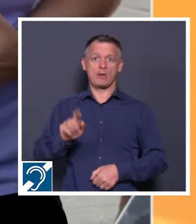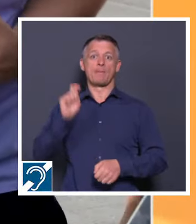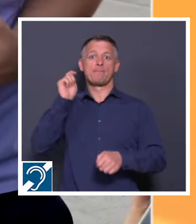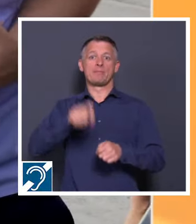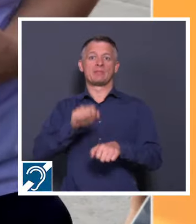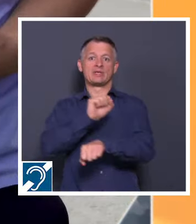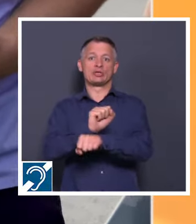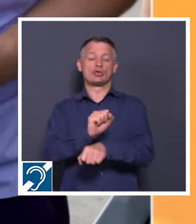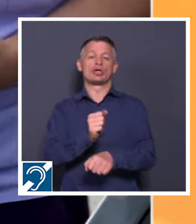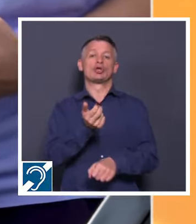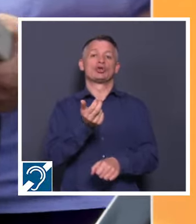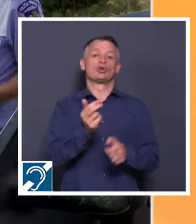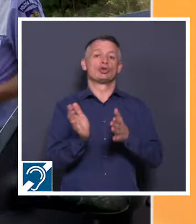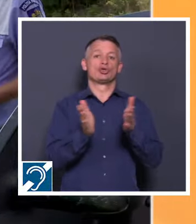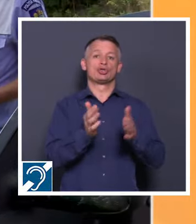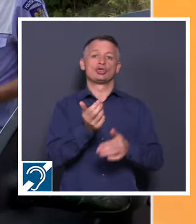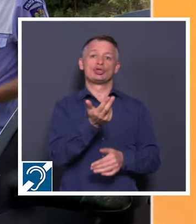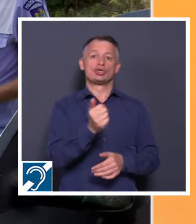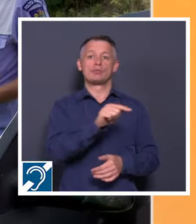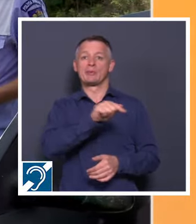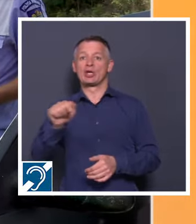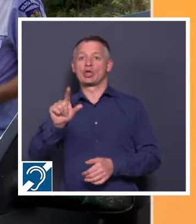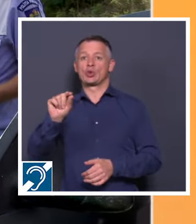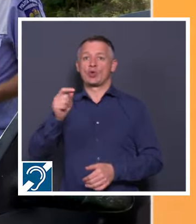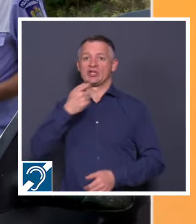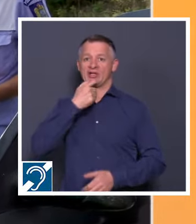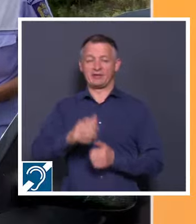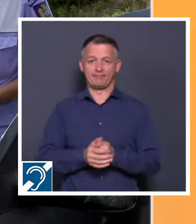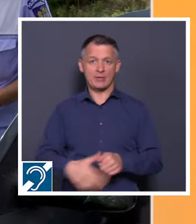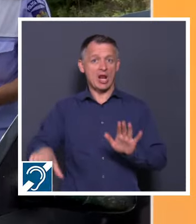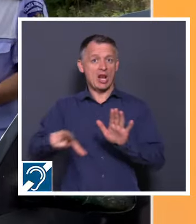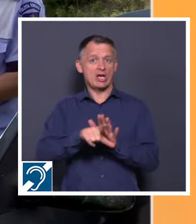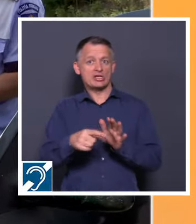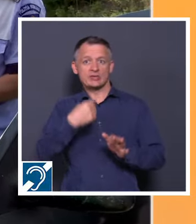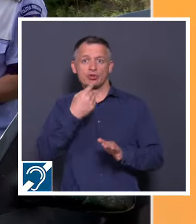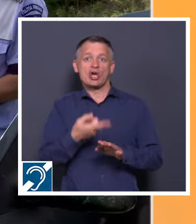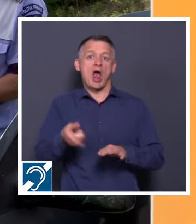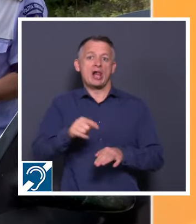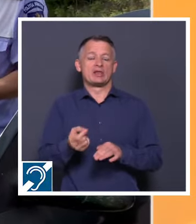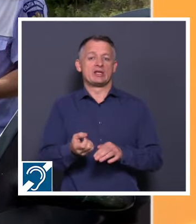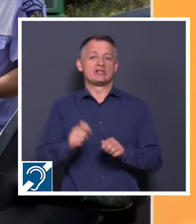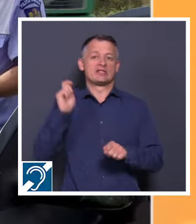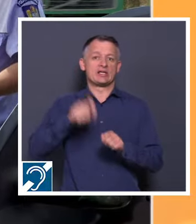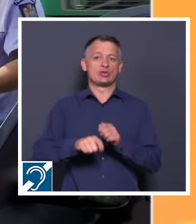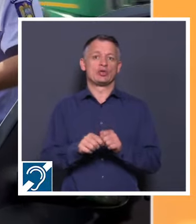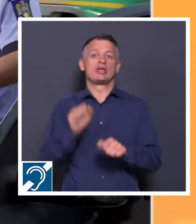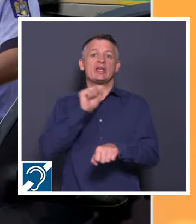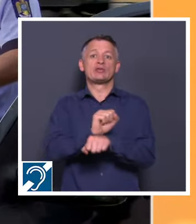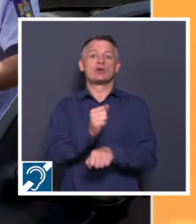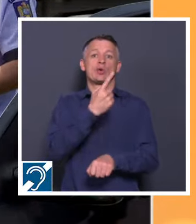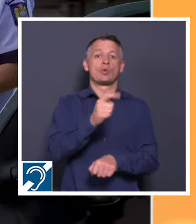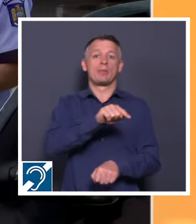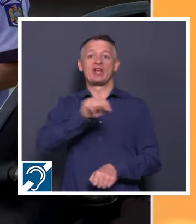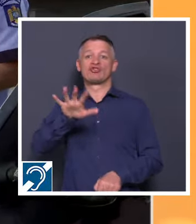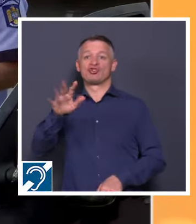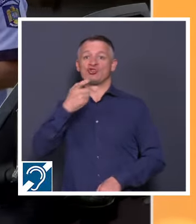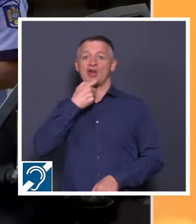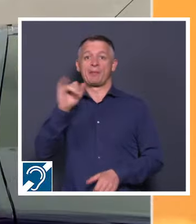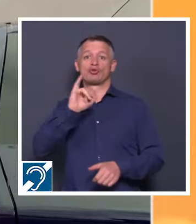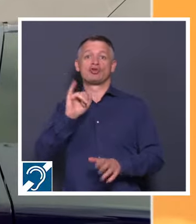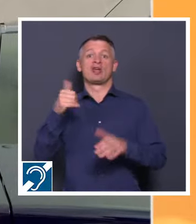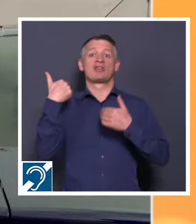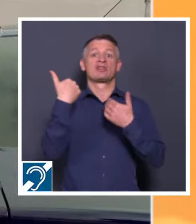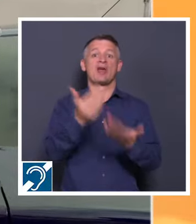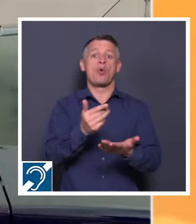închisoarea este între 15 și 25 de ani. Legea mai prevede și alte sancțiuni, vă mai dau câteva exemple, închisoare de la 1 la 5 ani pentru cei care